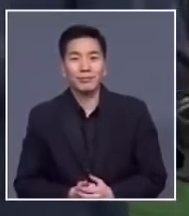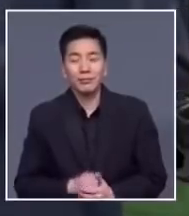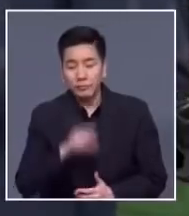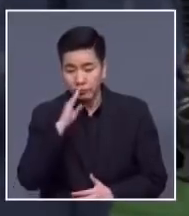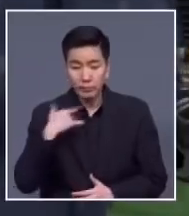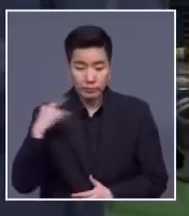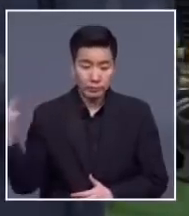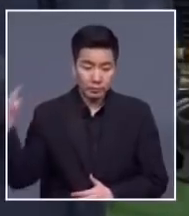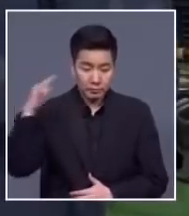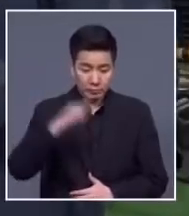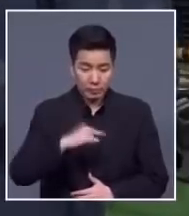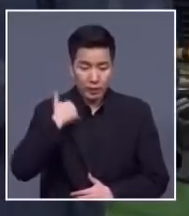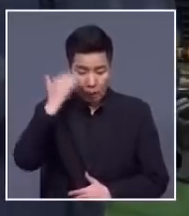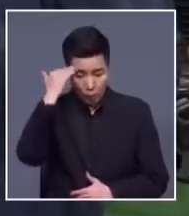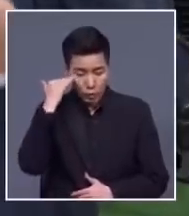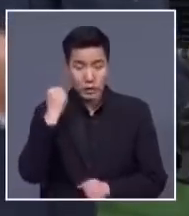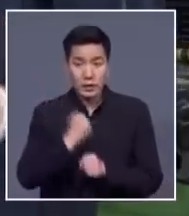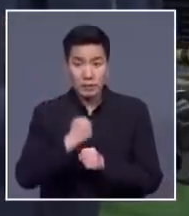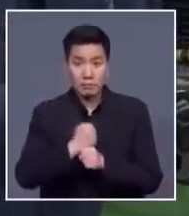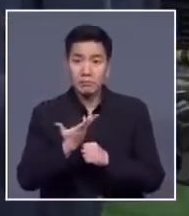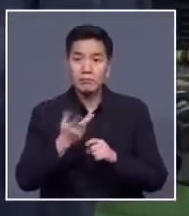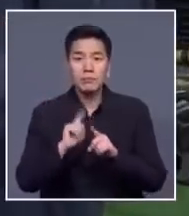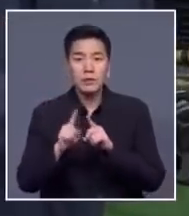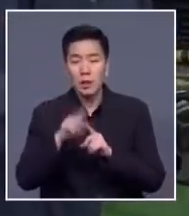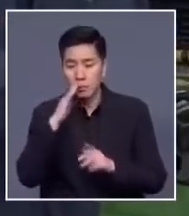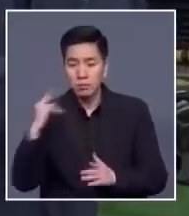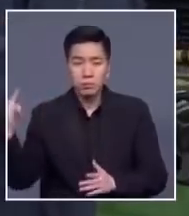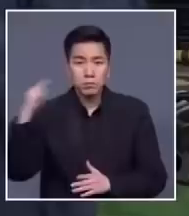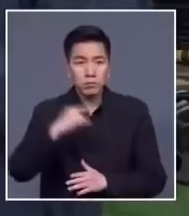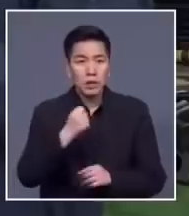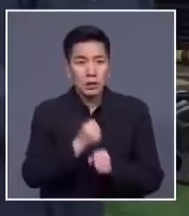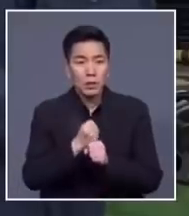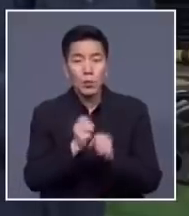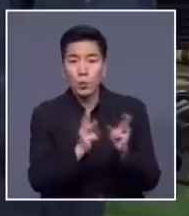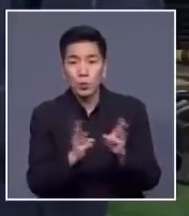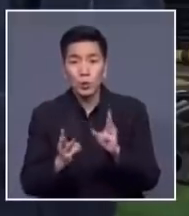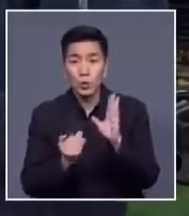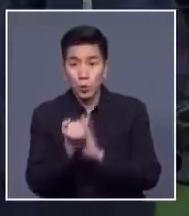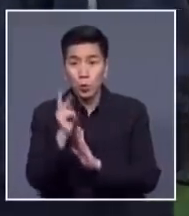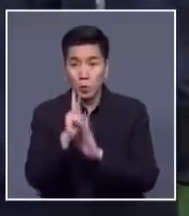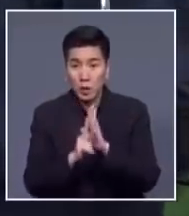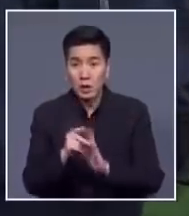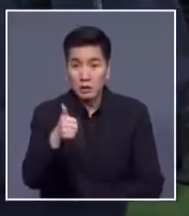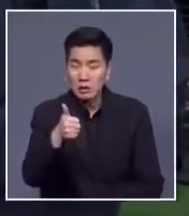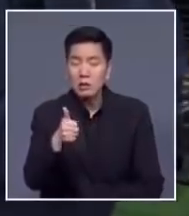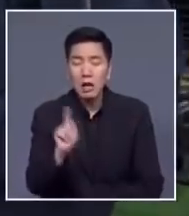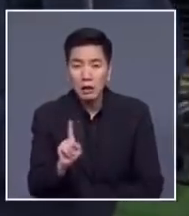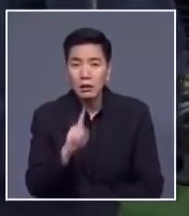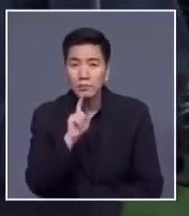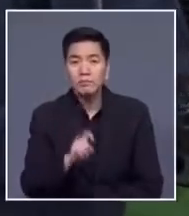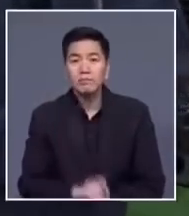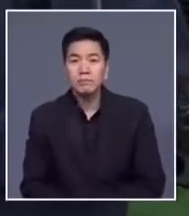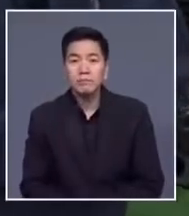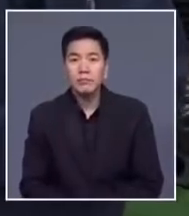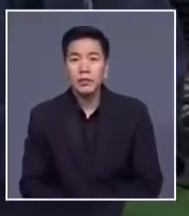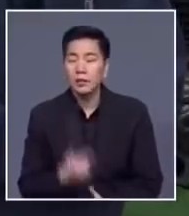ที่เราเดินทางมาทำงานที่เกาหลีใต้หรือว่าที่ประเทศอื่นๆก็ตามเนี่ยเดินทางไปทำงานอย่างถูกต้องตามกฎหมายมันดียังไงครับพี ่ดีตรง